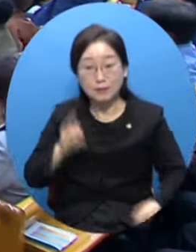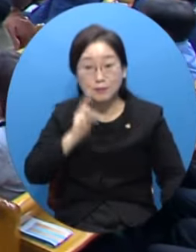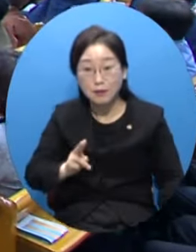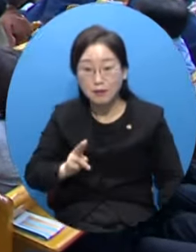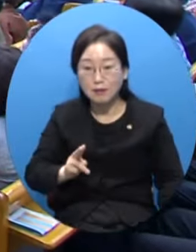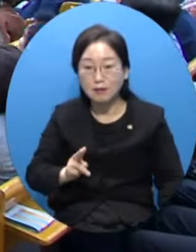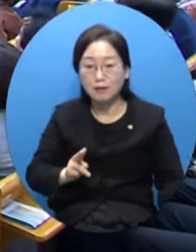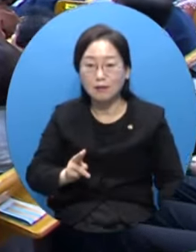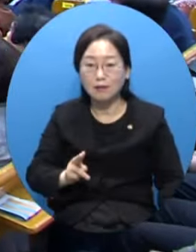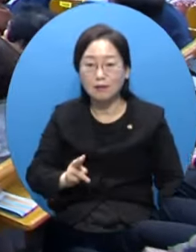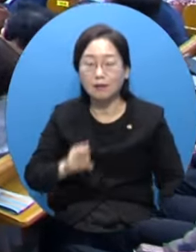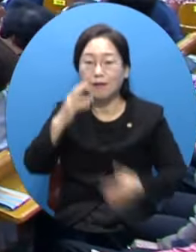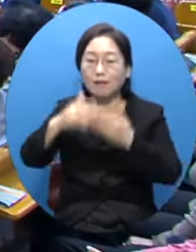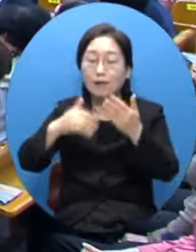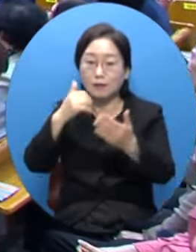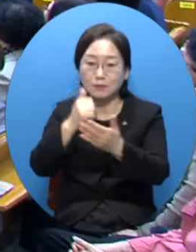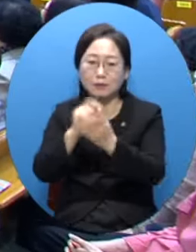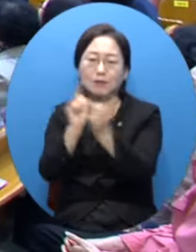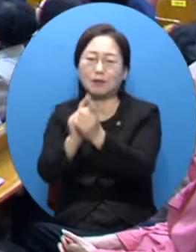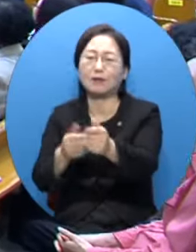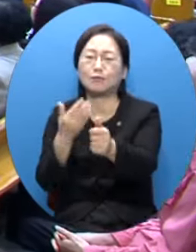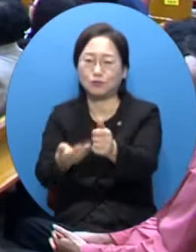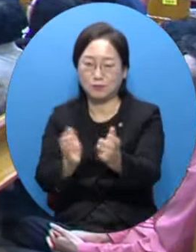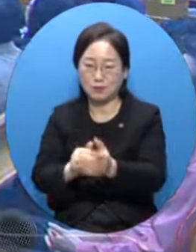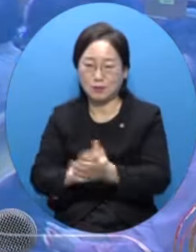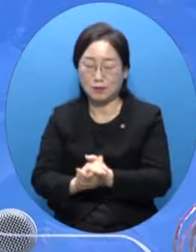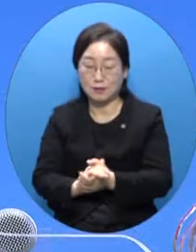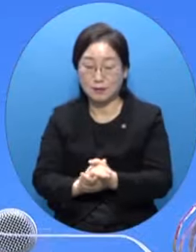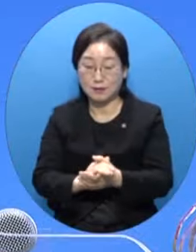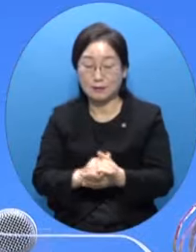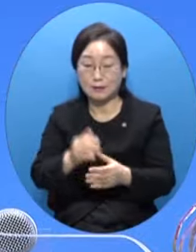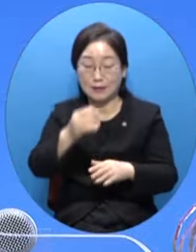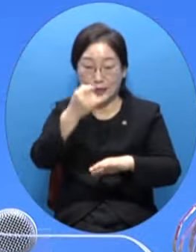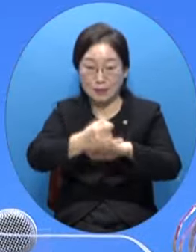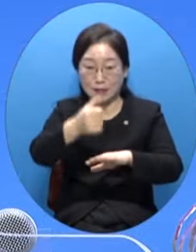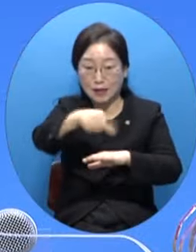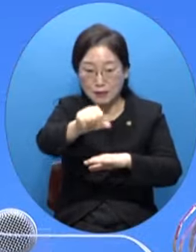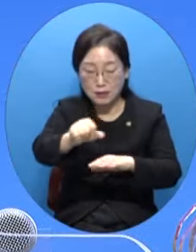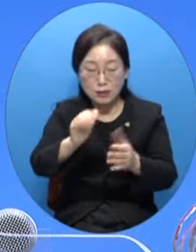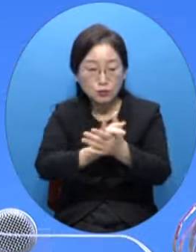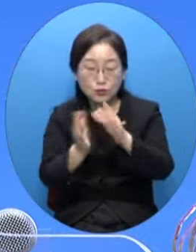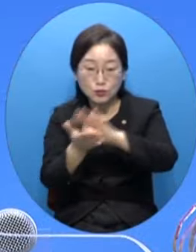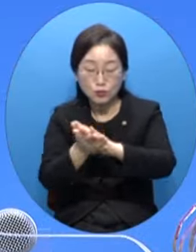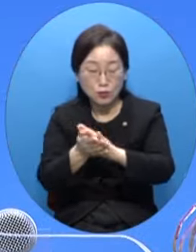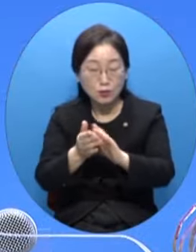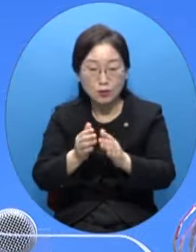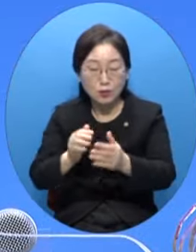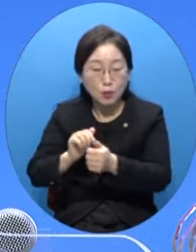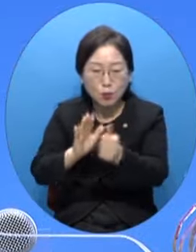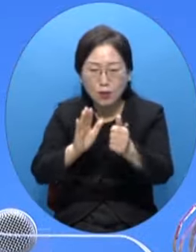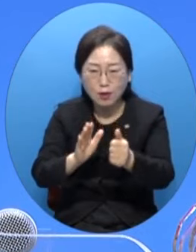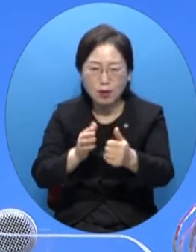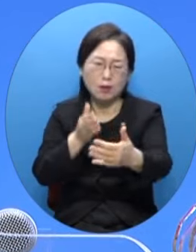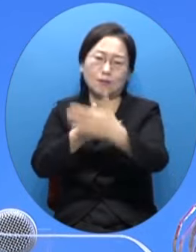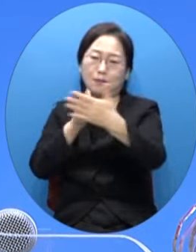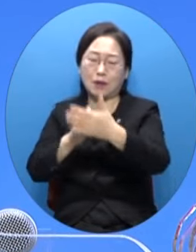그를 찾아오신 것입니다. 자기 아들을 유치원을 보내려고 하는데 아무도 안 받아줍니다. 아, 우리는 자폐증